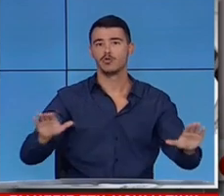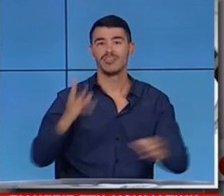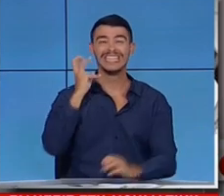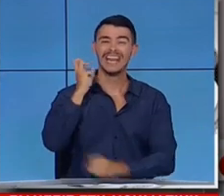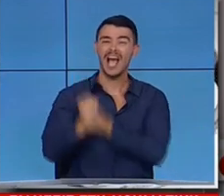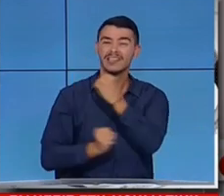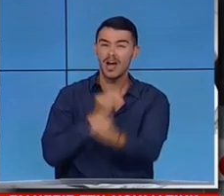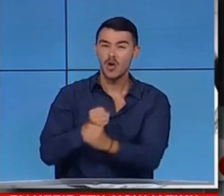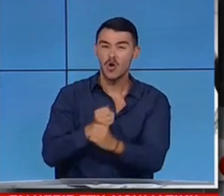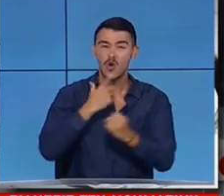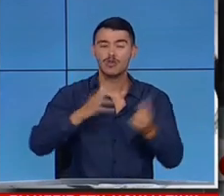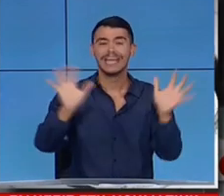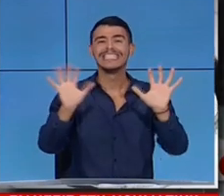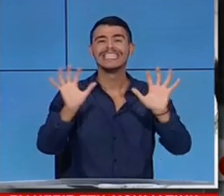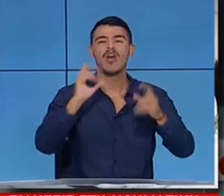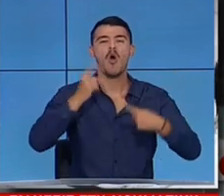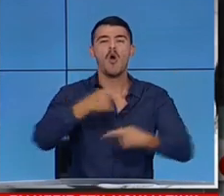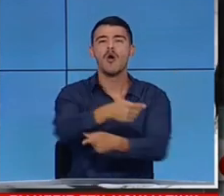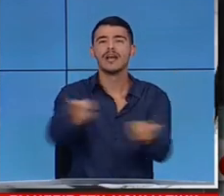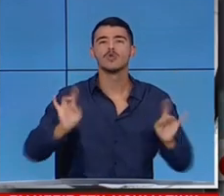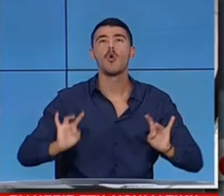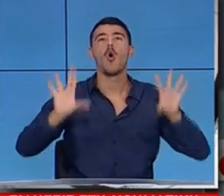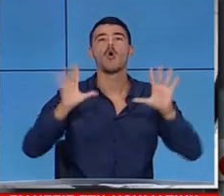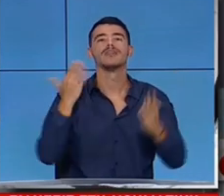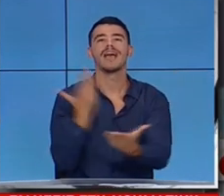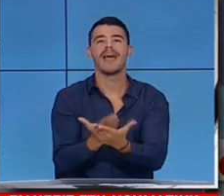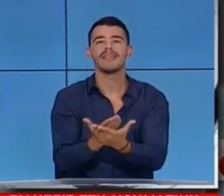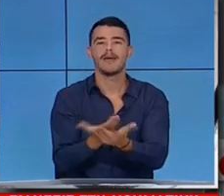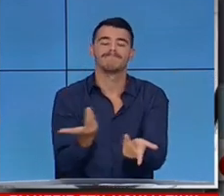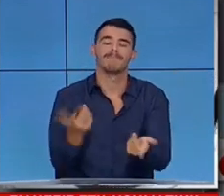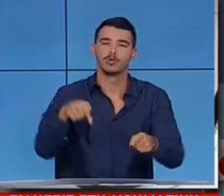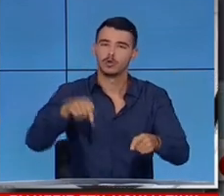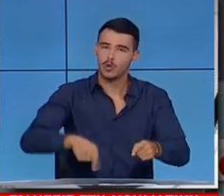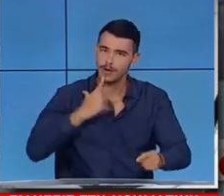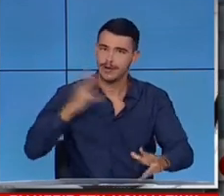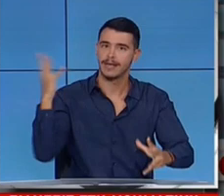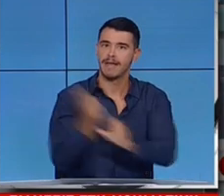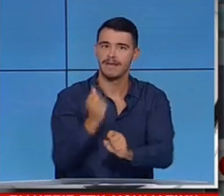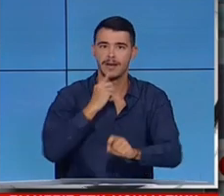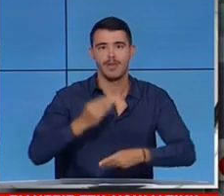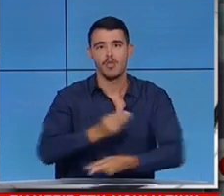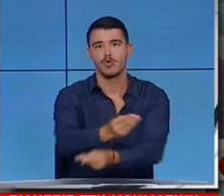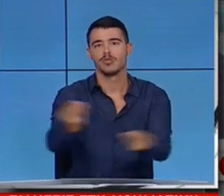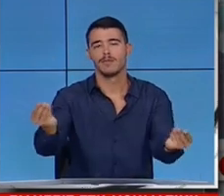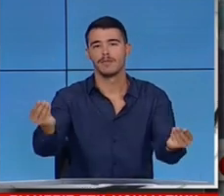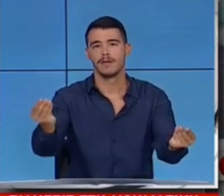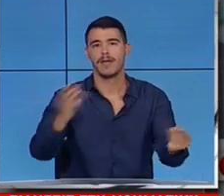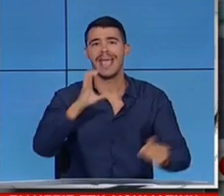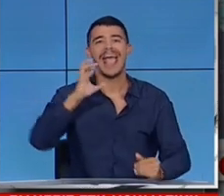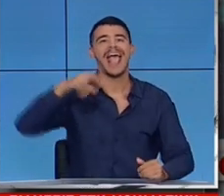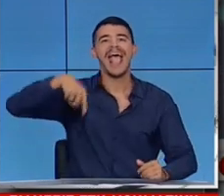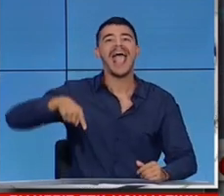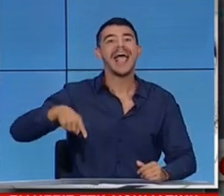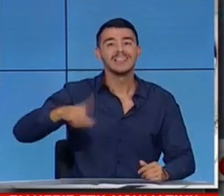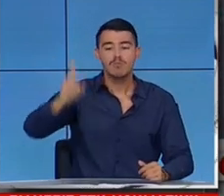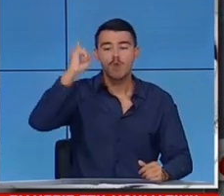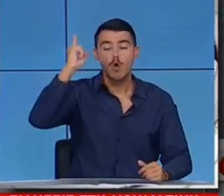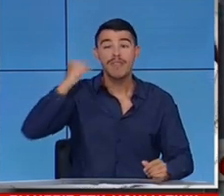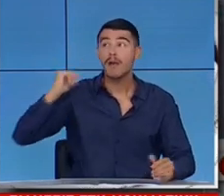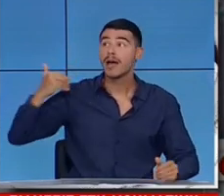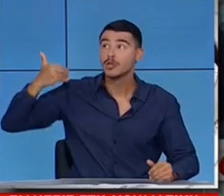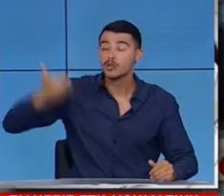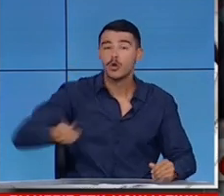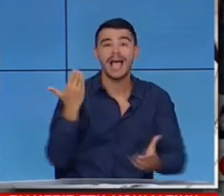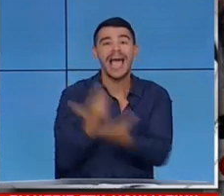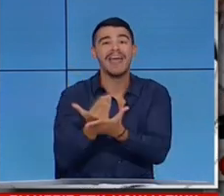και πλέον και η ΕΡΤ δεν έχει τη μοναξιά της μοναδικής τηλεόρασης η οποία κατέχει άδεια. Είπατε όμως ένα